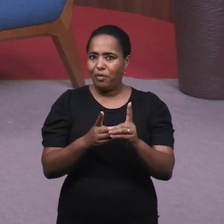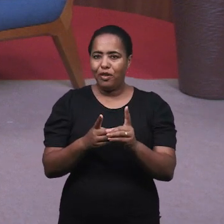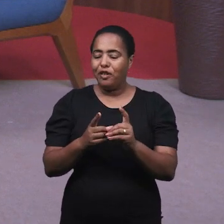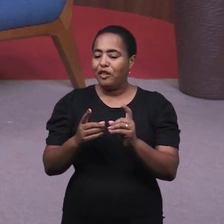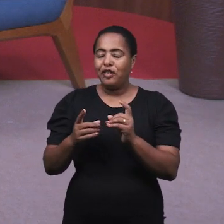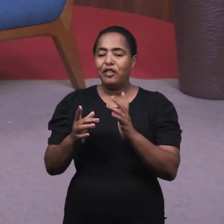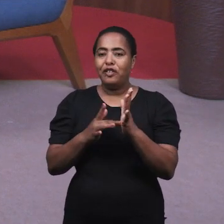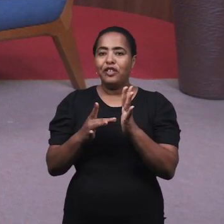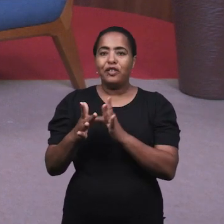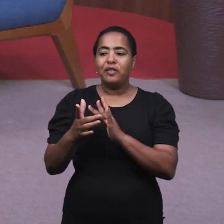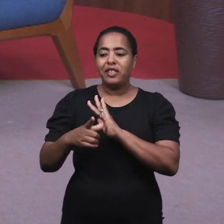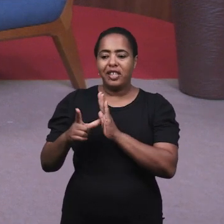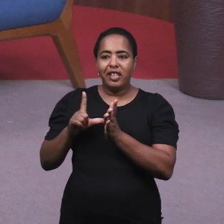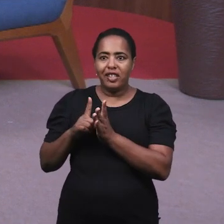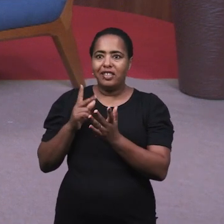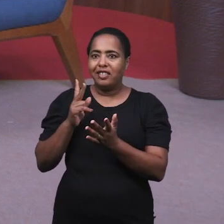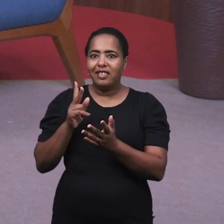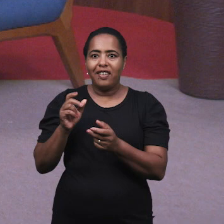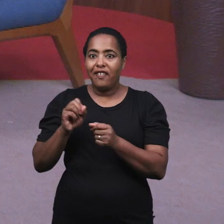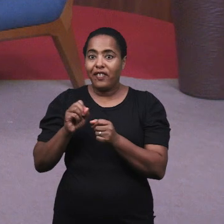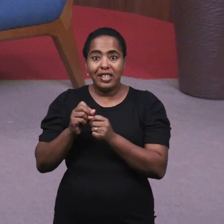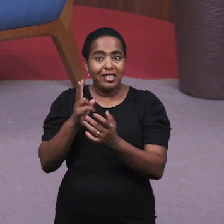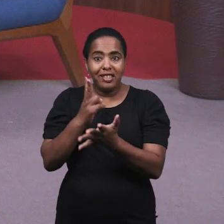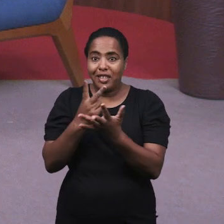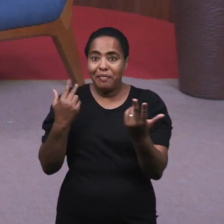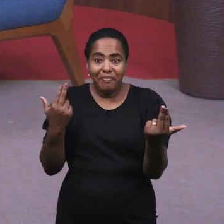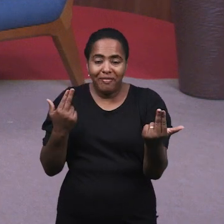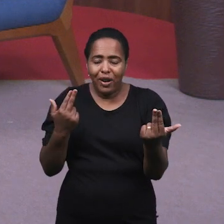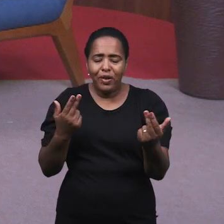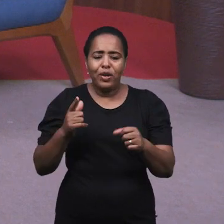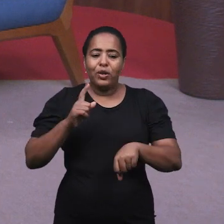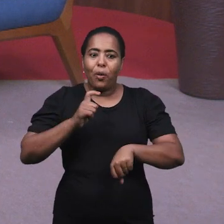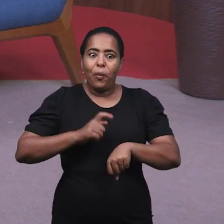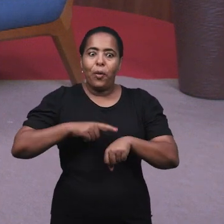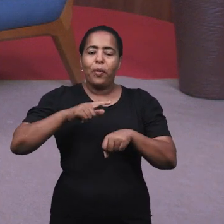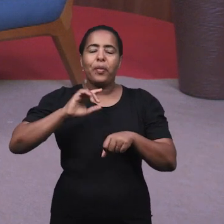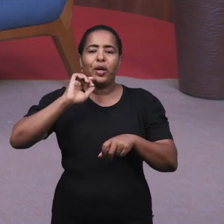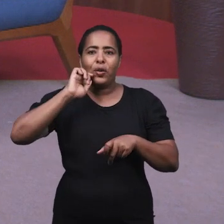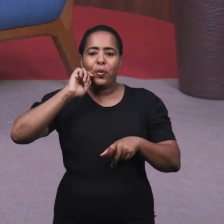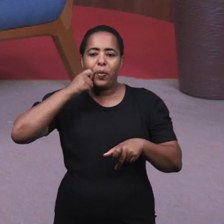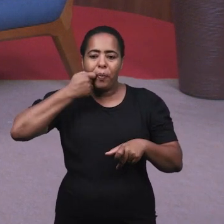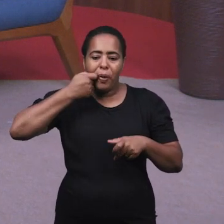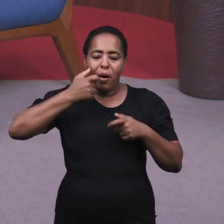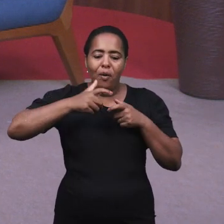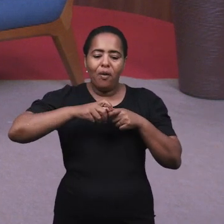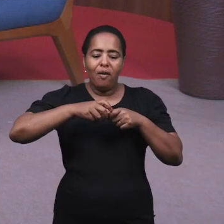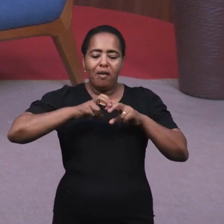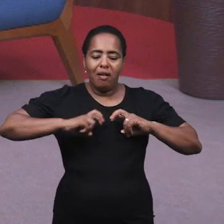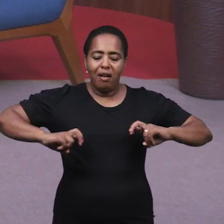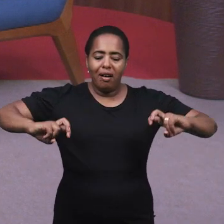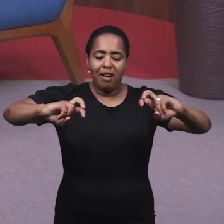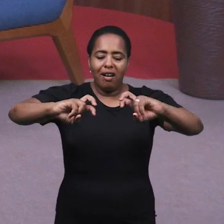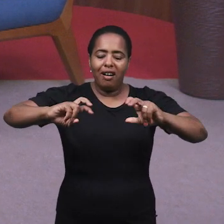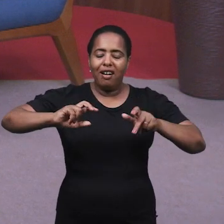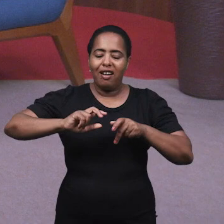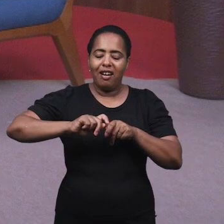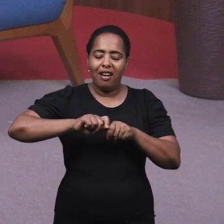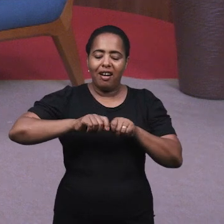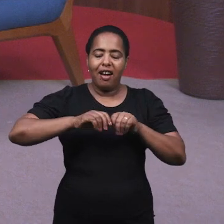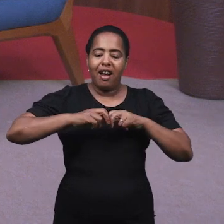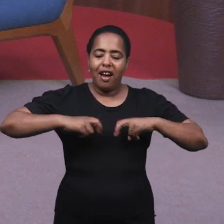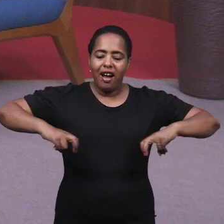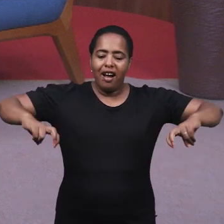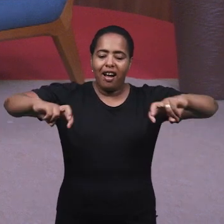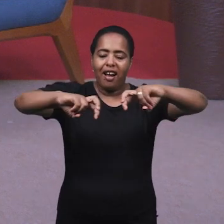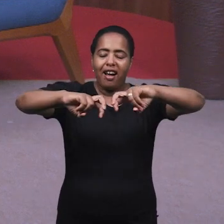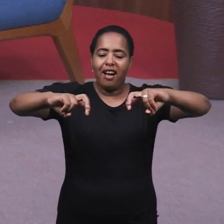pain à table, et là, il y a beaucoup de détails prophétiques. La table parle de la communion. Mais ce que j'allais dire,